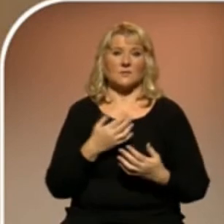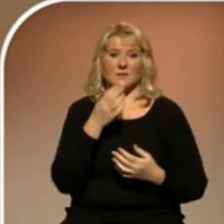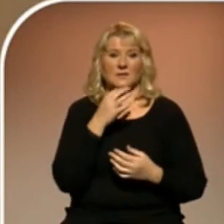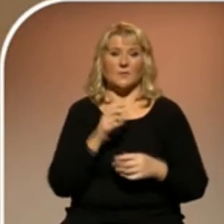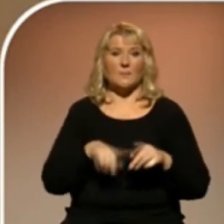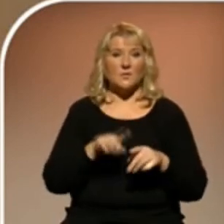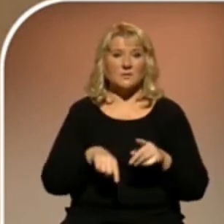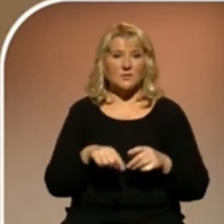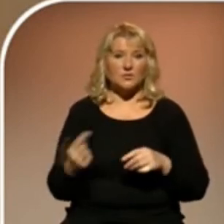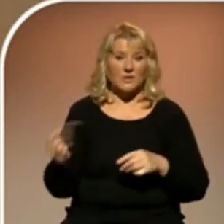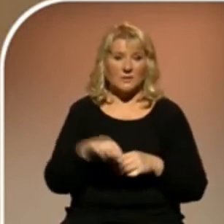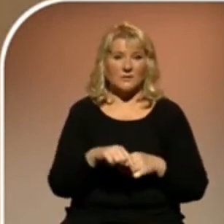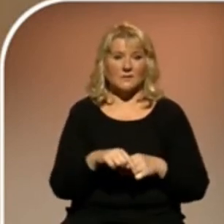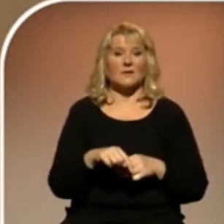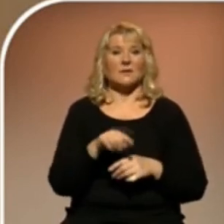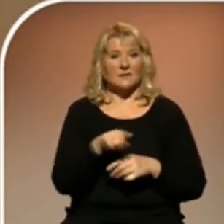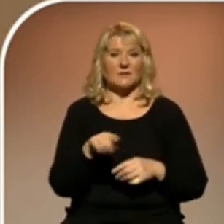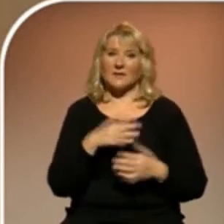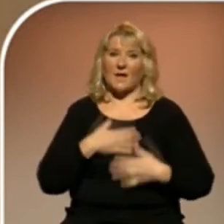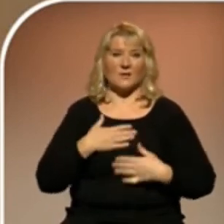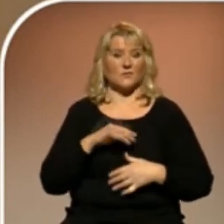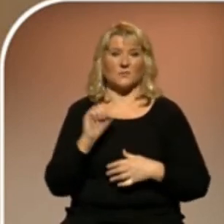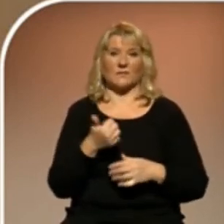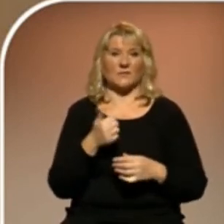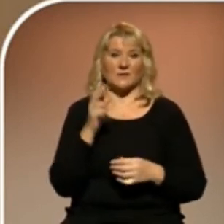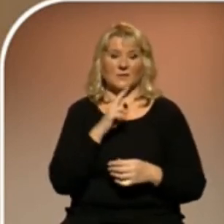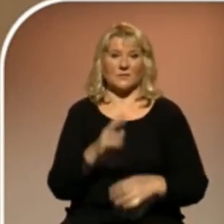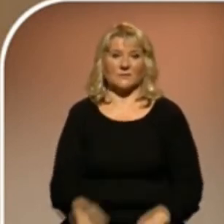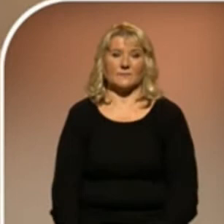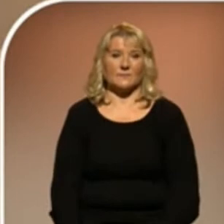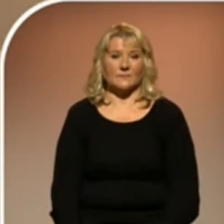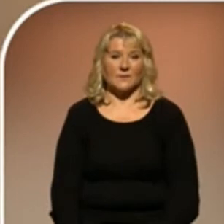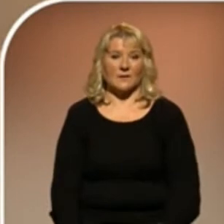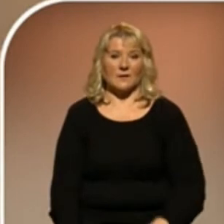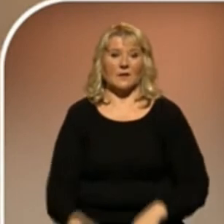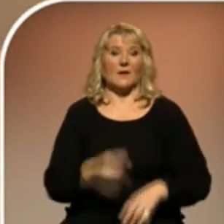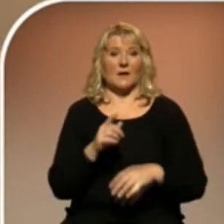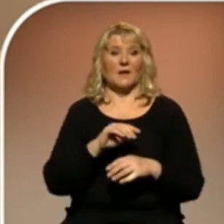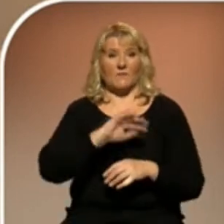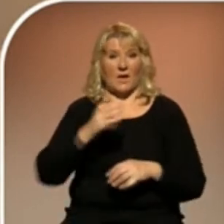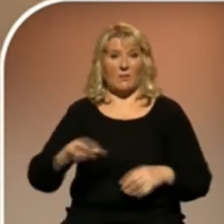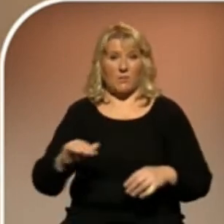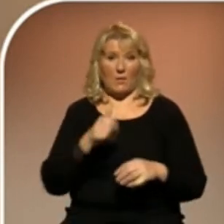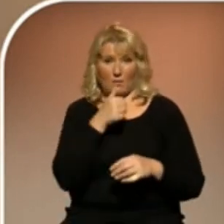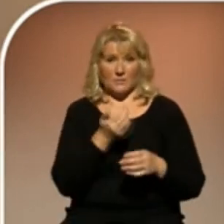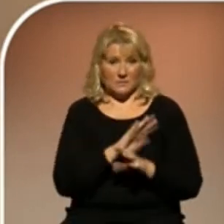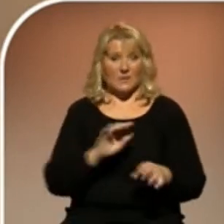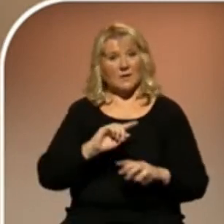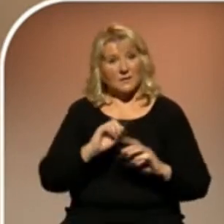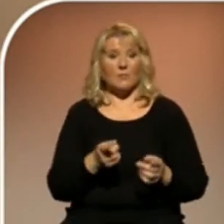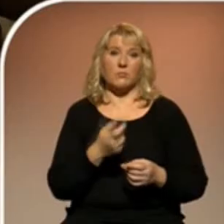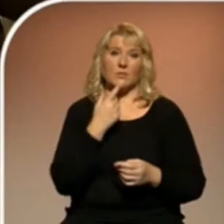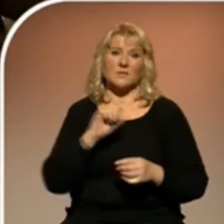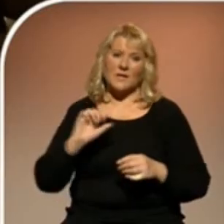přijdou postižený. Tak ta jejich radost je úplně největší. A zůstane jenom u těch velblodů, nebo máte ještě nějaký plány, co byste si domů chtěla